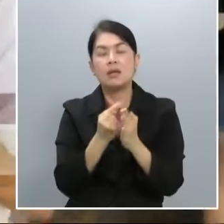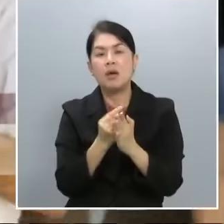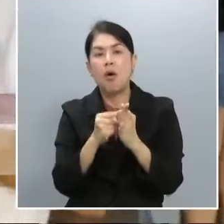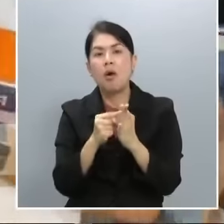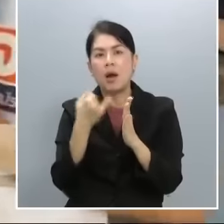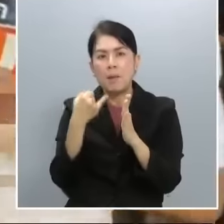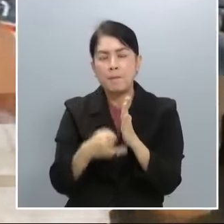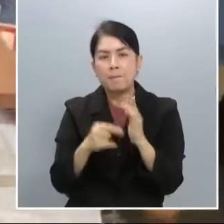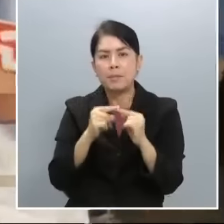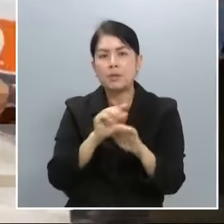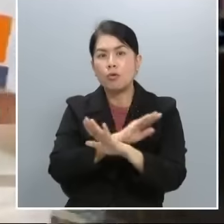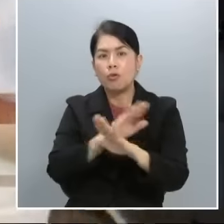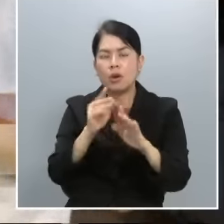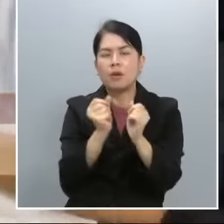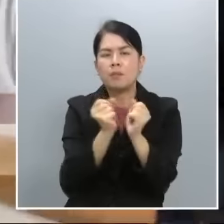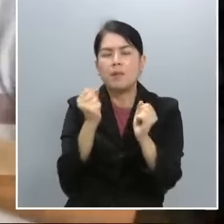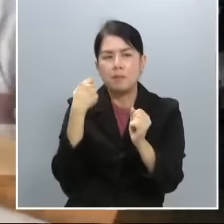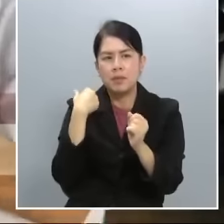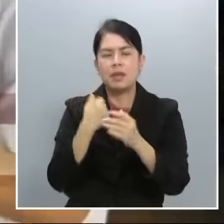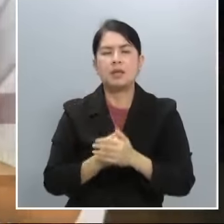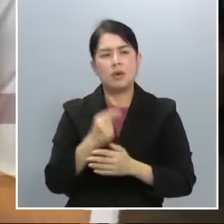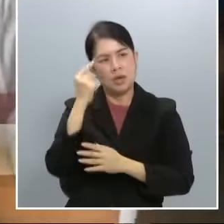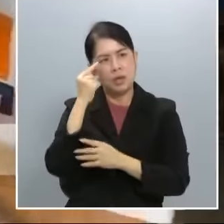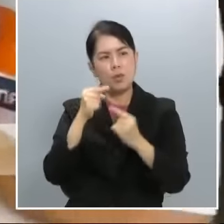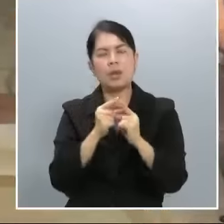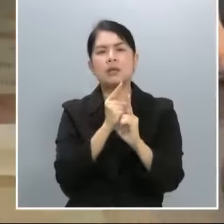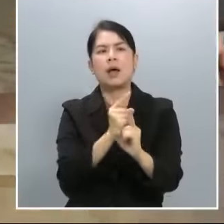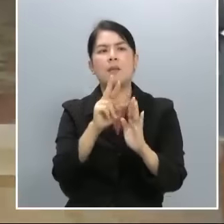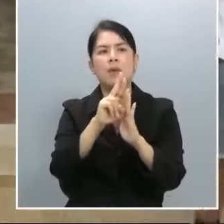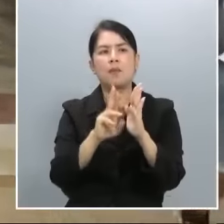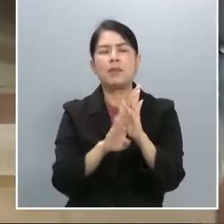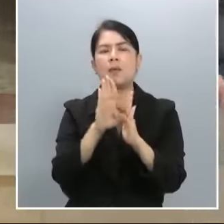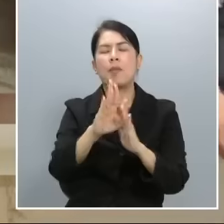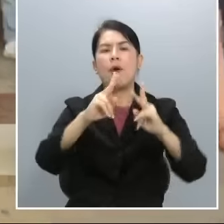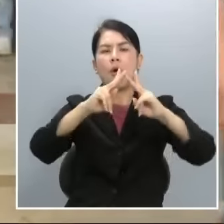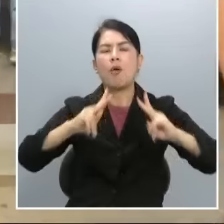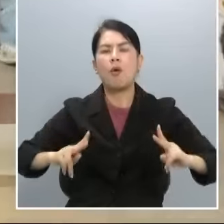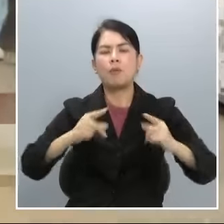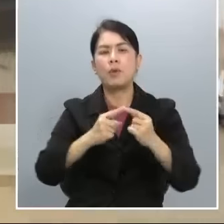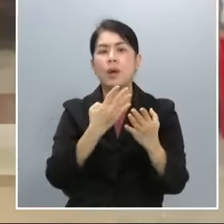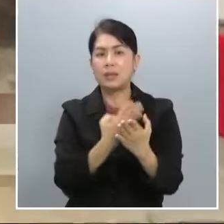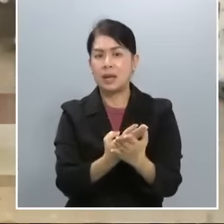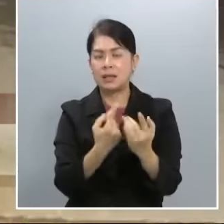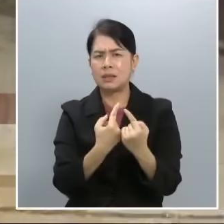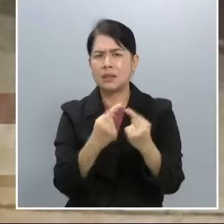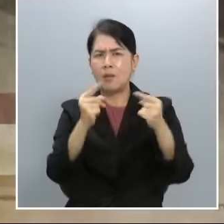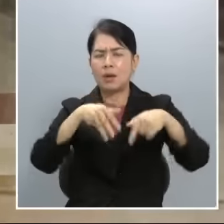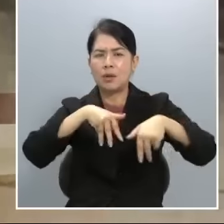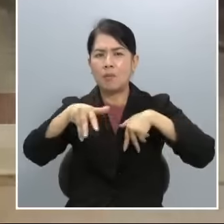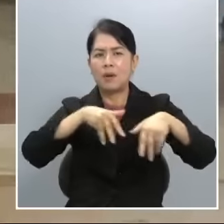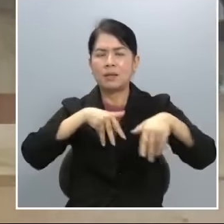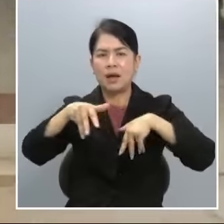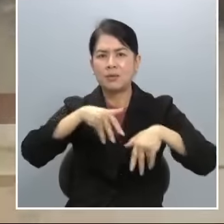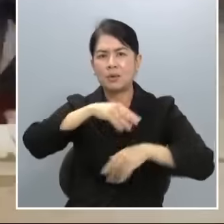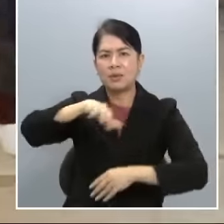เรื่องนี้คงเป็นการดำเนินการไปตามระเบียบของกรมราชทัณฑ์แต่คิดว่าในสายตาของพ่อแม่พี่น้องประชาชนทุกคนน่าจะเห็นว่ามี